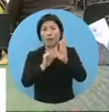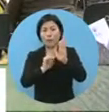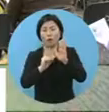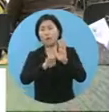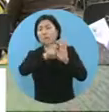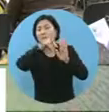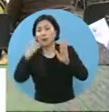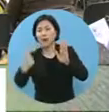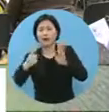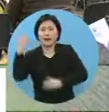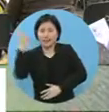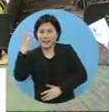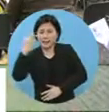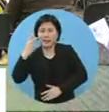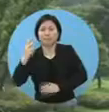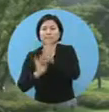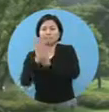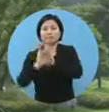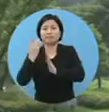경매로 바뀝니다.